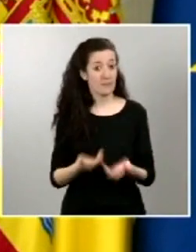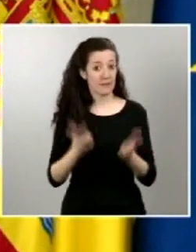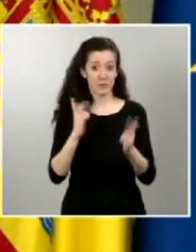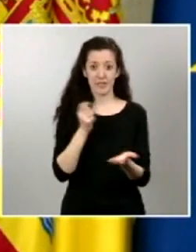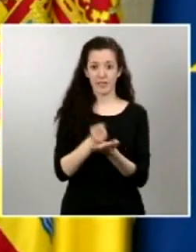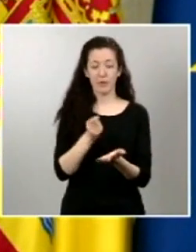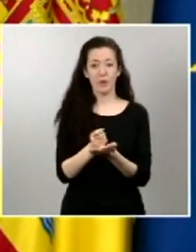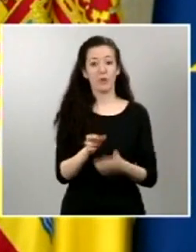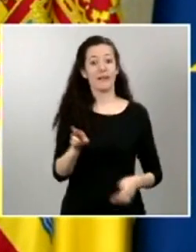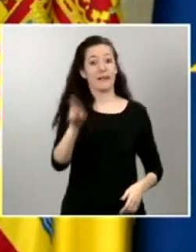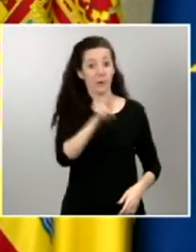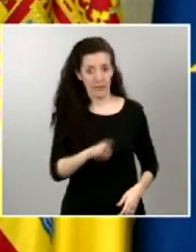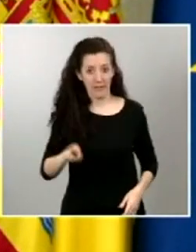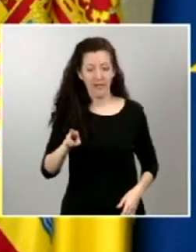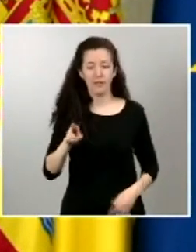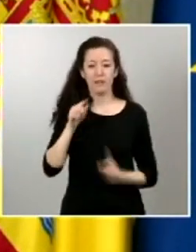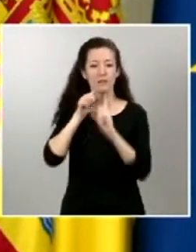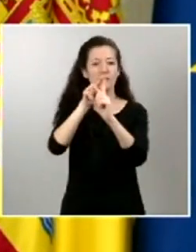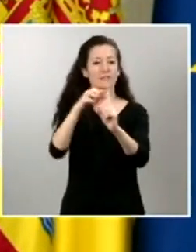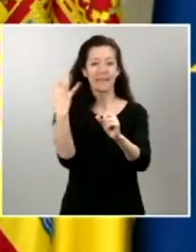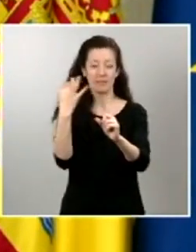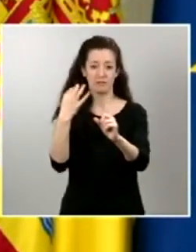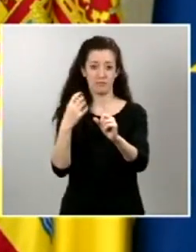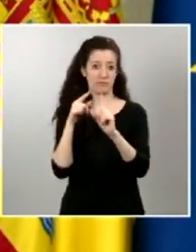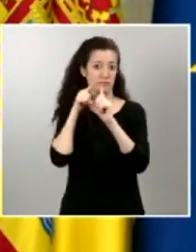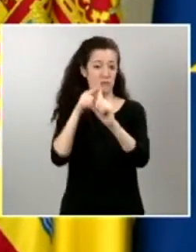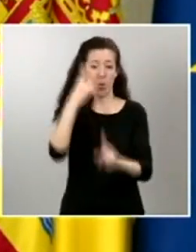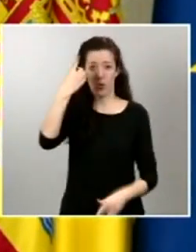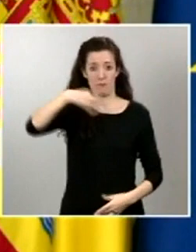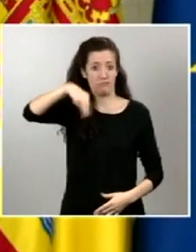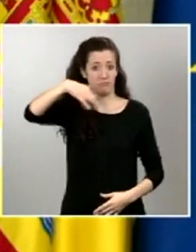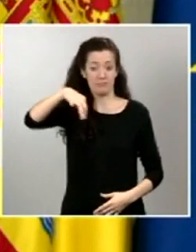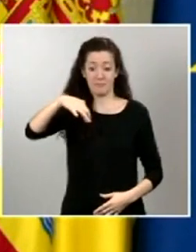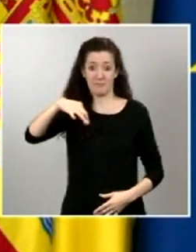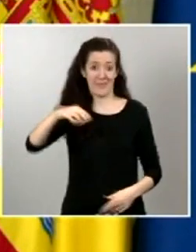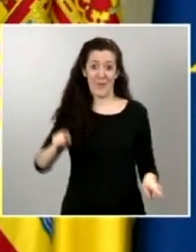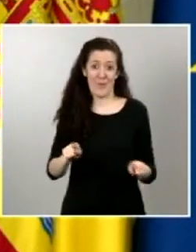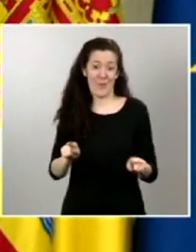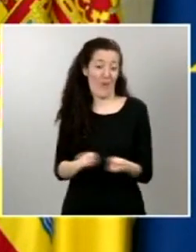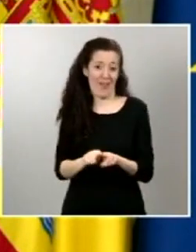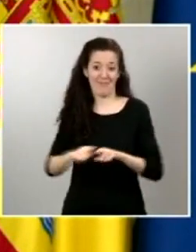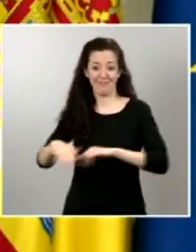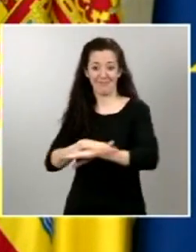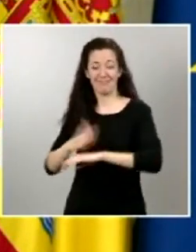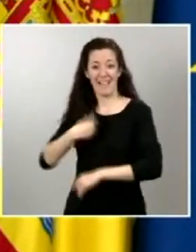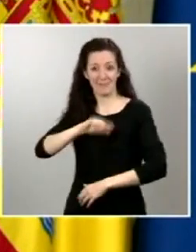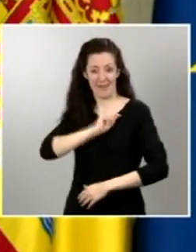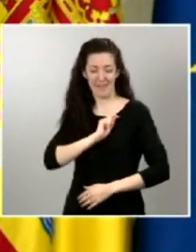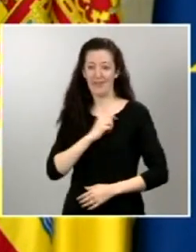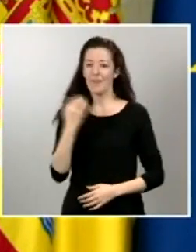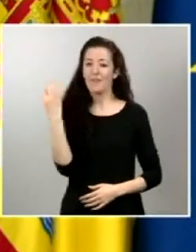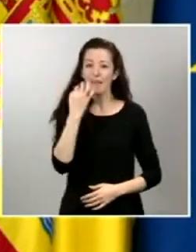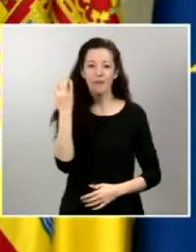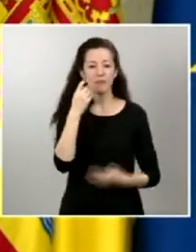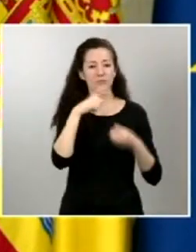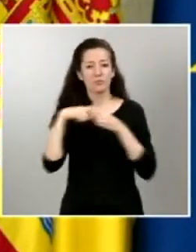le seul objectif du gouvernement espagnol et les Espagnols doivent y être solidaires. C'est l'objectif d'aplanir la courbe des contagions